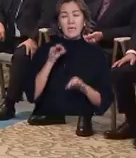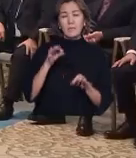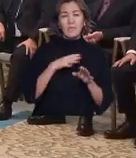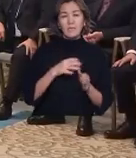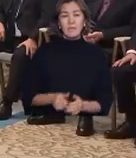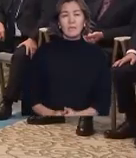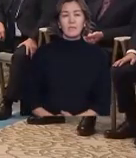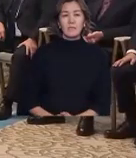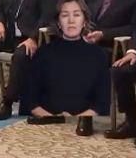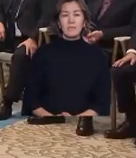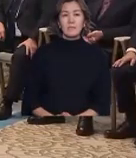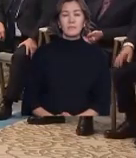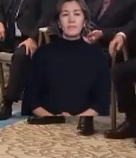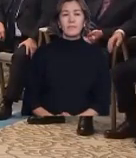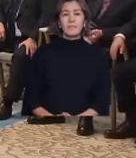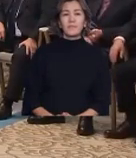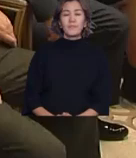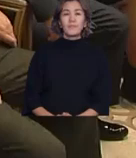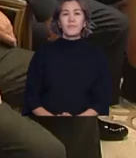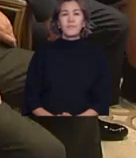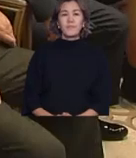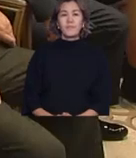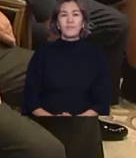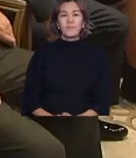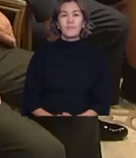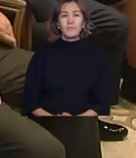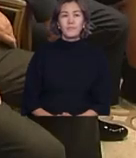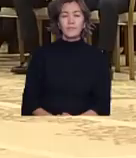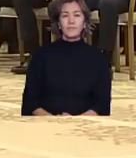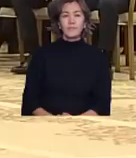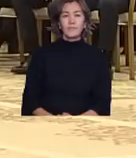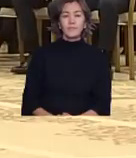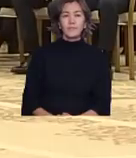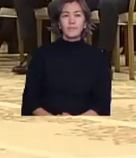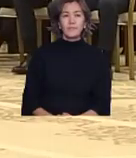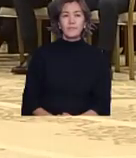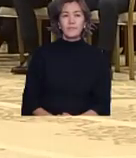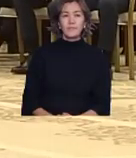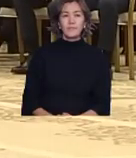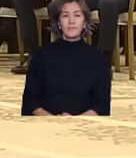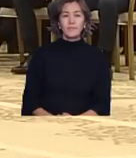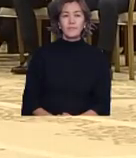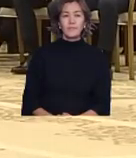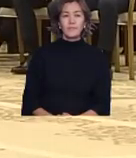қатысты тақырыптар талқыланды. Алмат Хамит, Ринат Утеев, Жетісу арнасы, Астана.